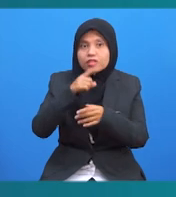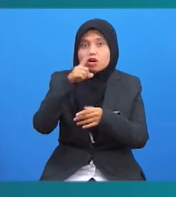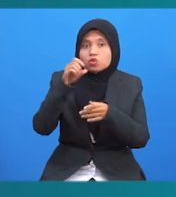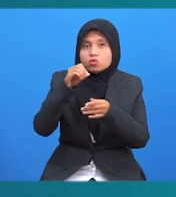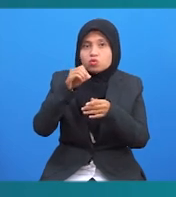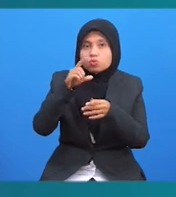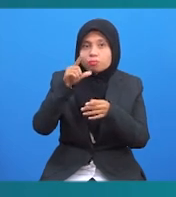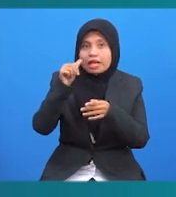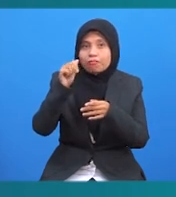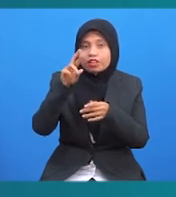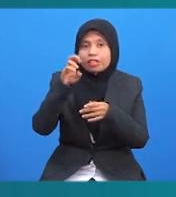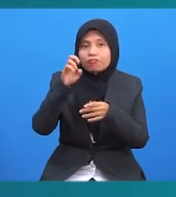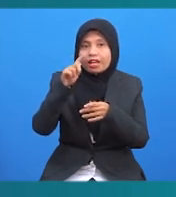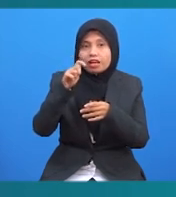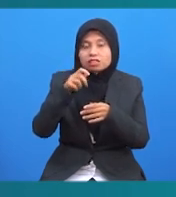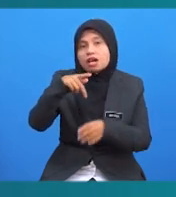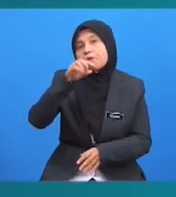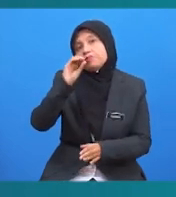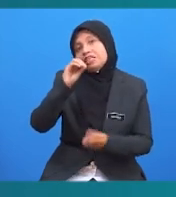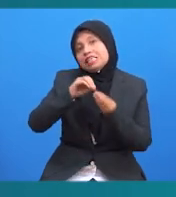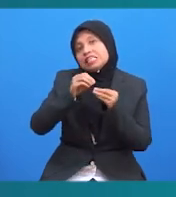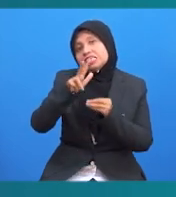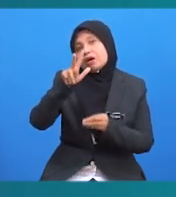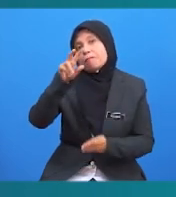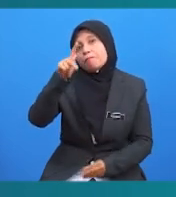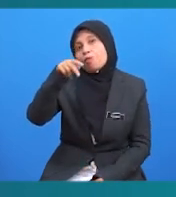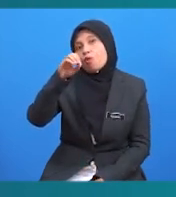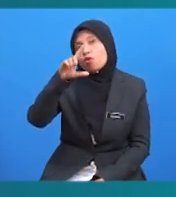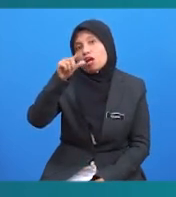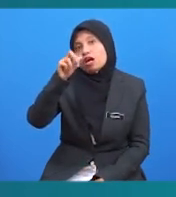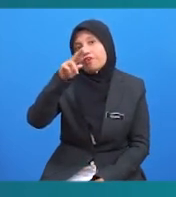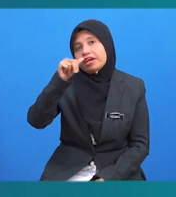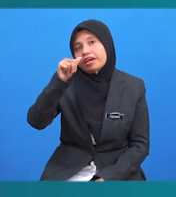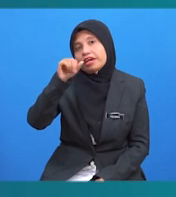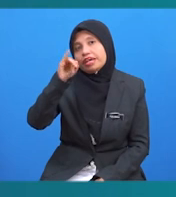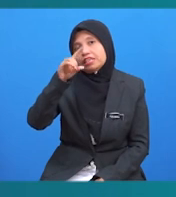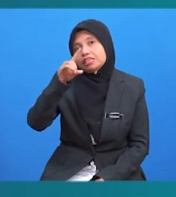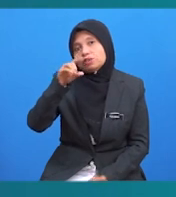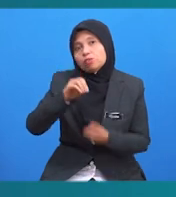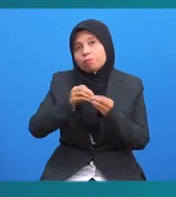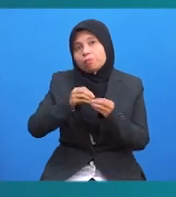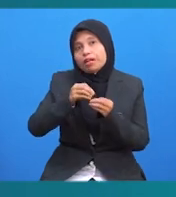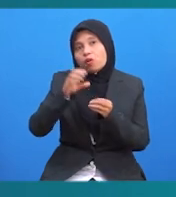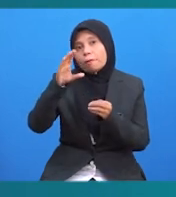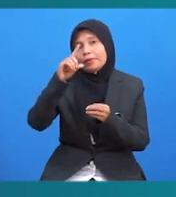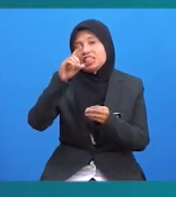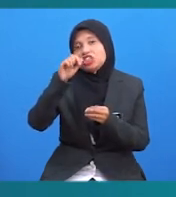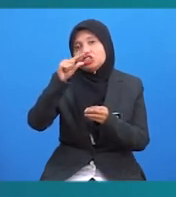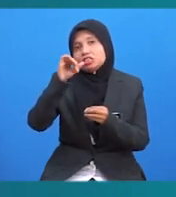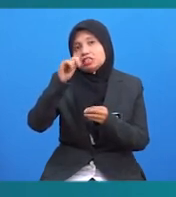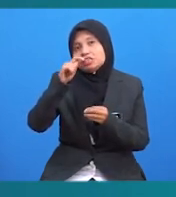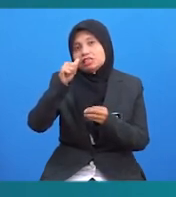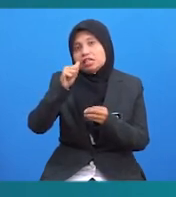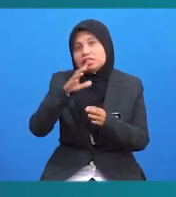Yang ketiga adalah Polaroid. Yang keempat adalah compact digital. Yang kelima, digital